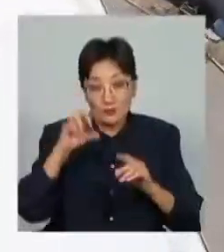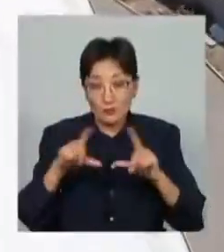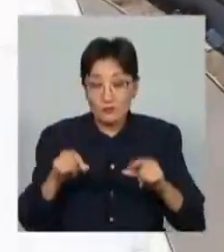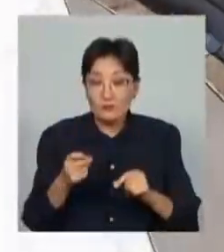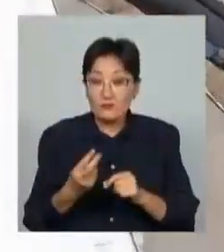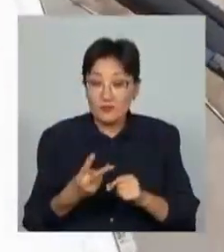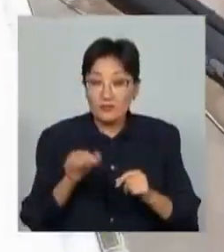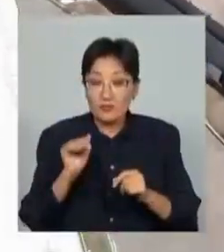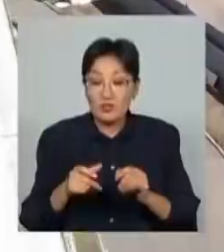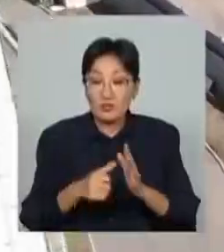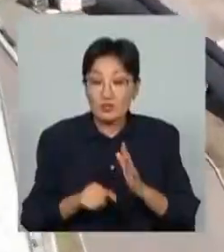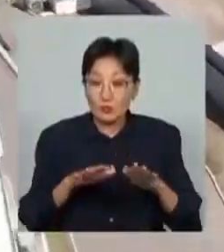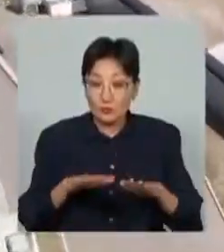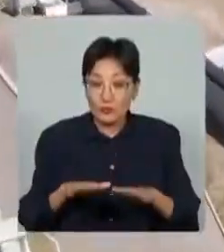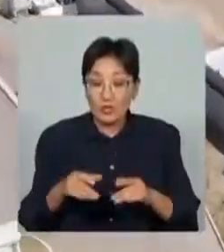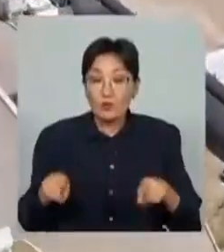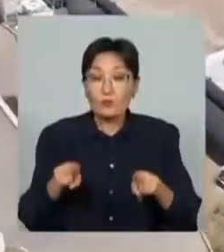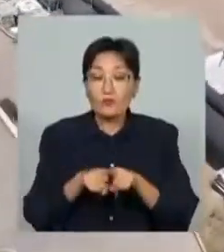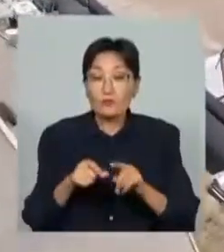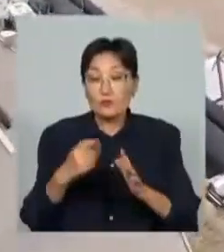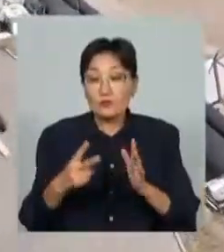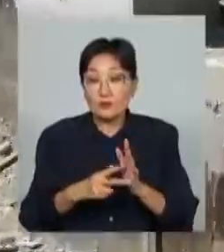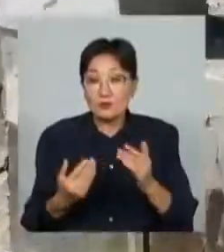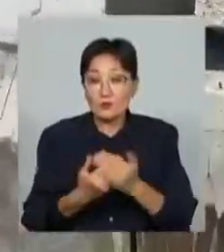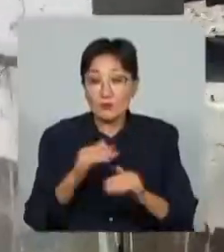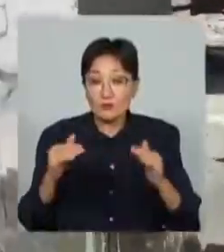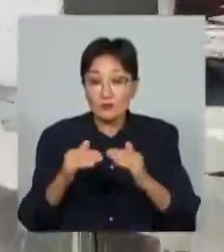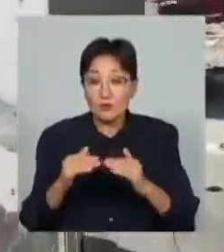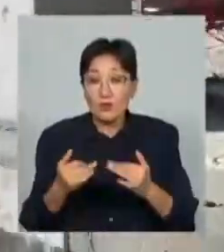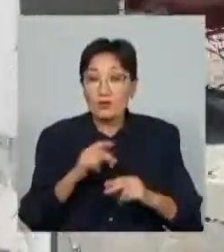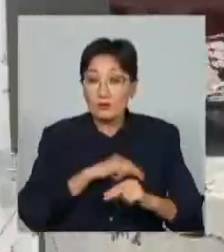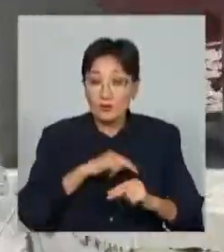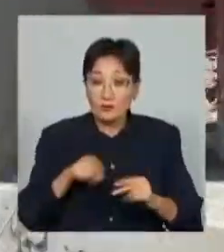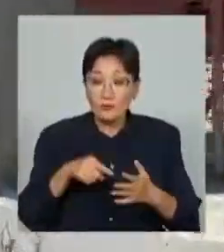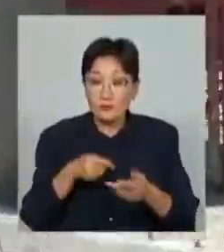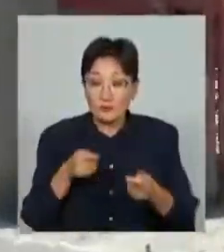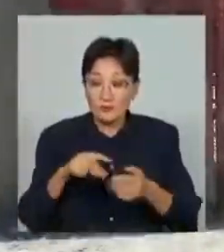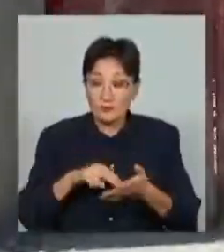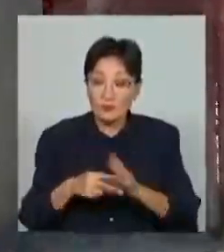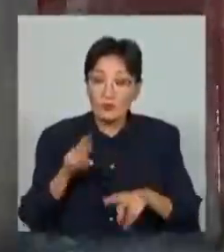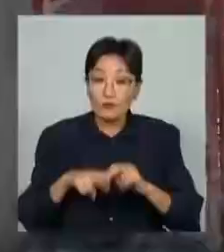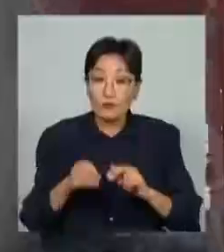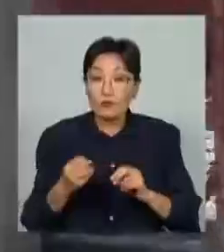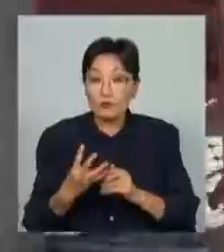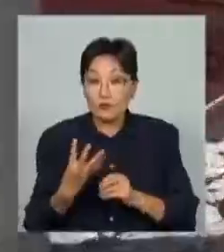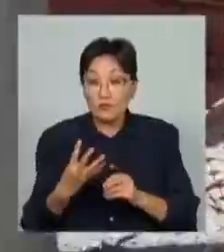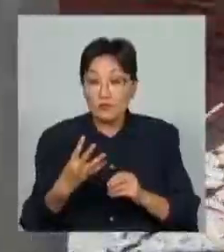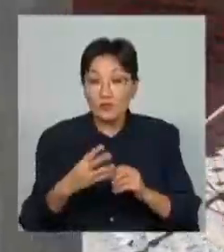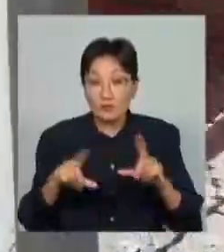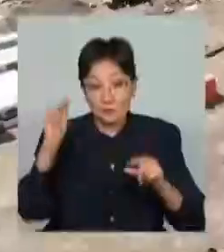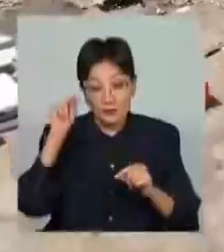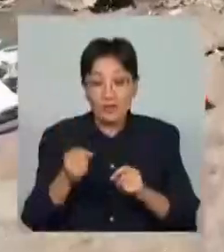на 12 600 мест, а также 17 новых корпусов в действующем. Городские власти планируют возвести еще 4 школы и